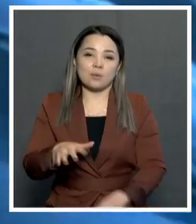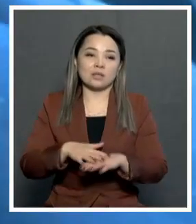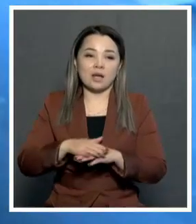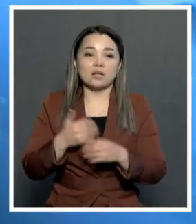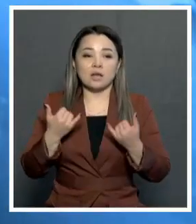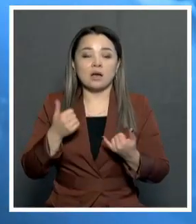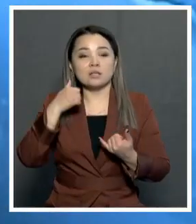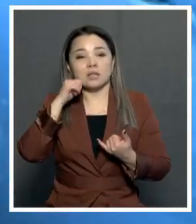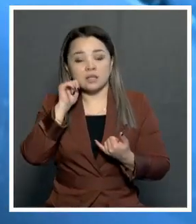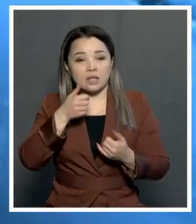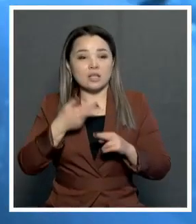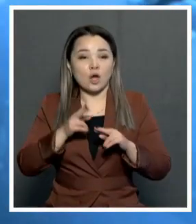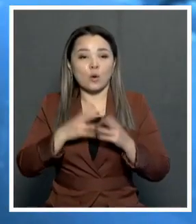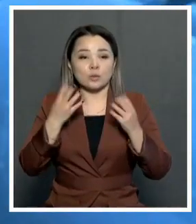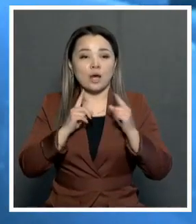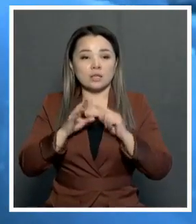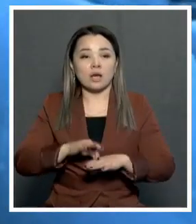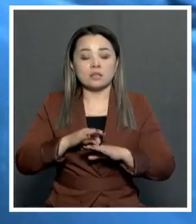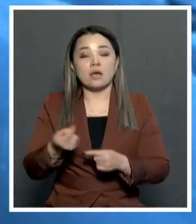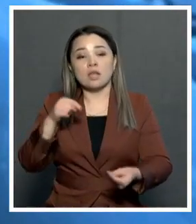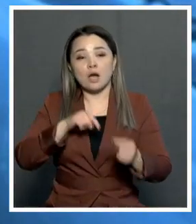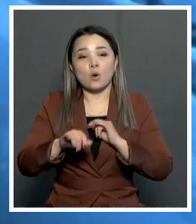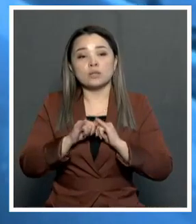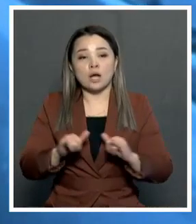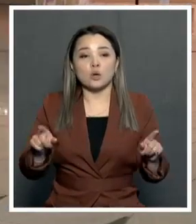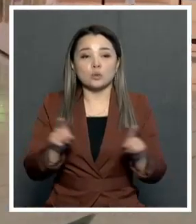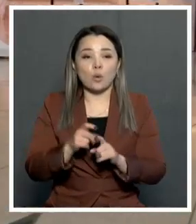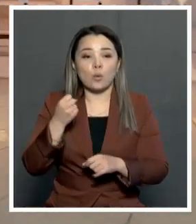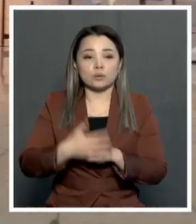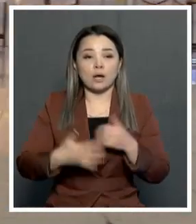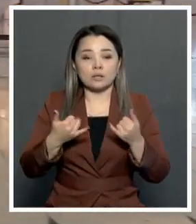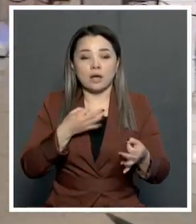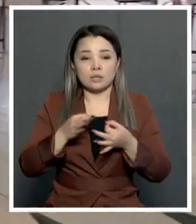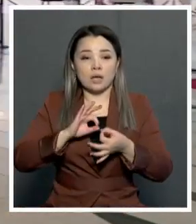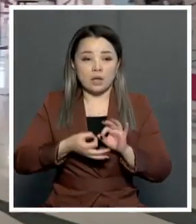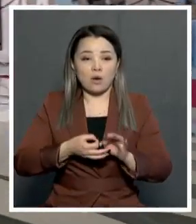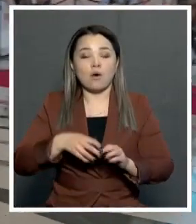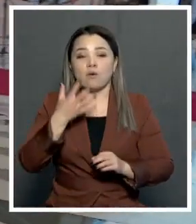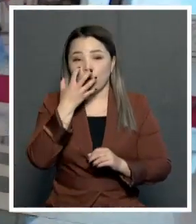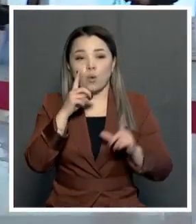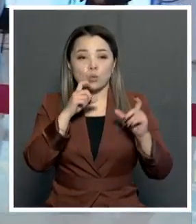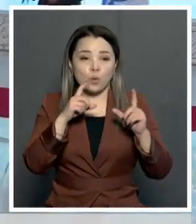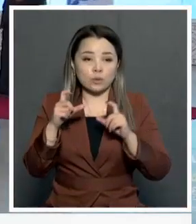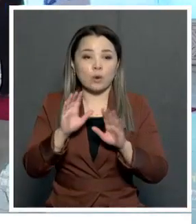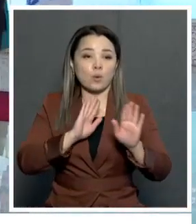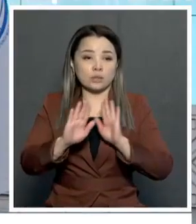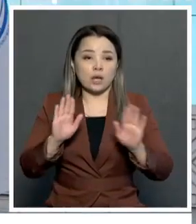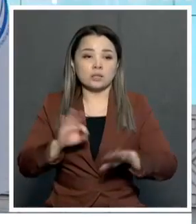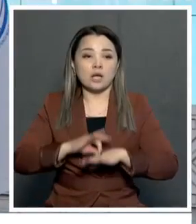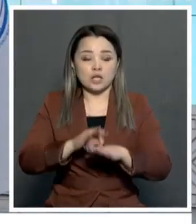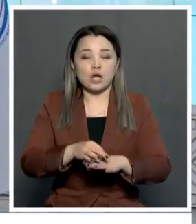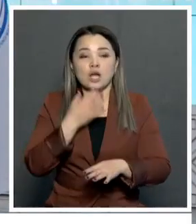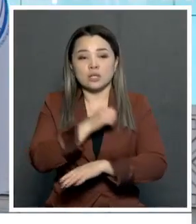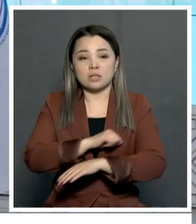ертең конфессияаралық және өркениет аралық диалогты дамыту жөніндегі орталық бүгін осындай атаумен фото көрме өткізді. Оған шетелдік